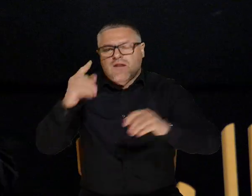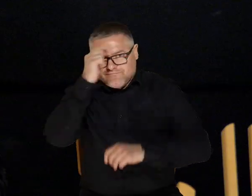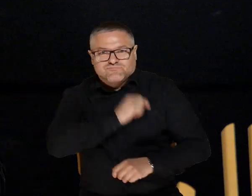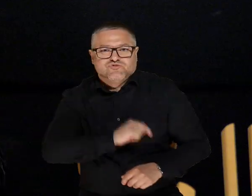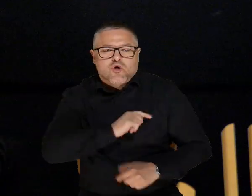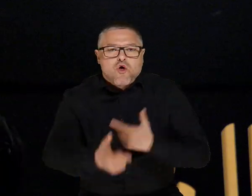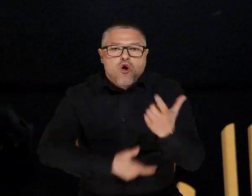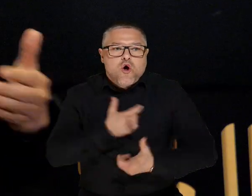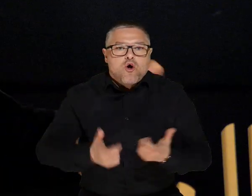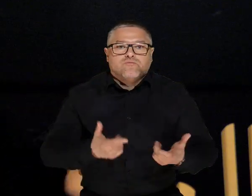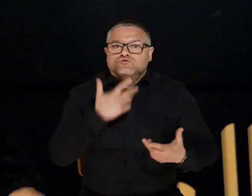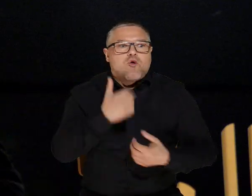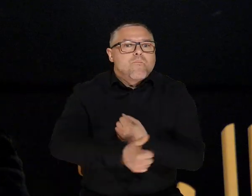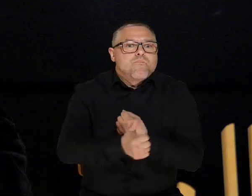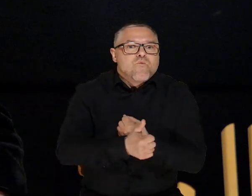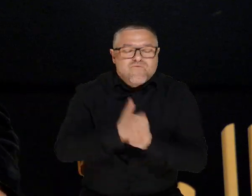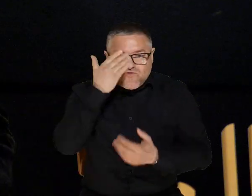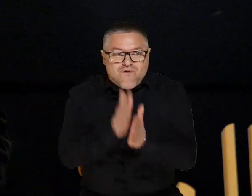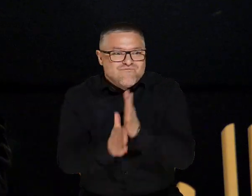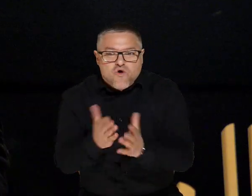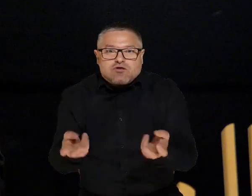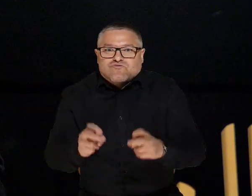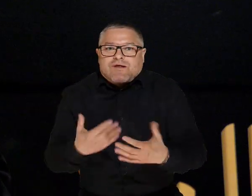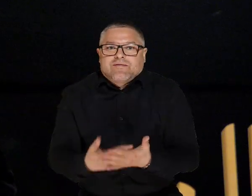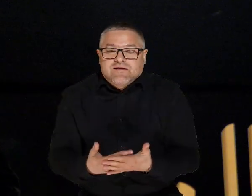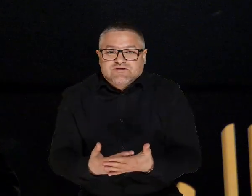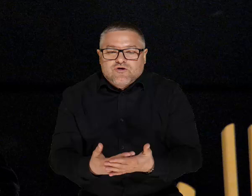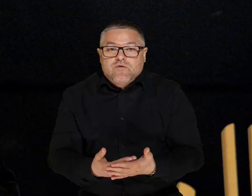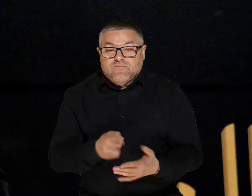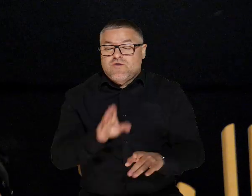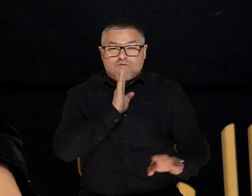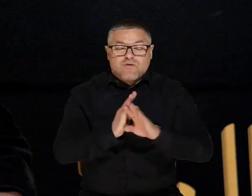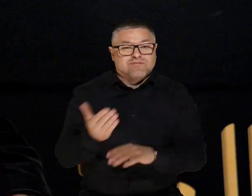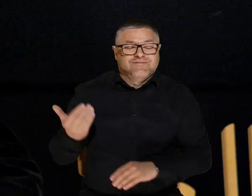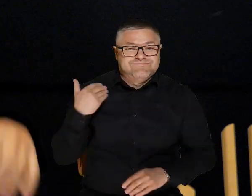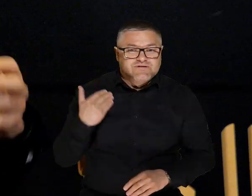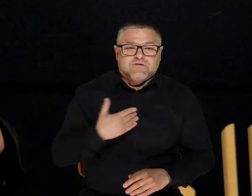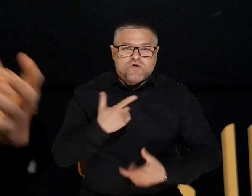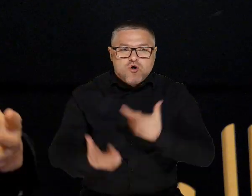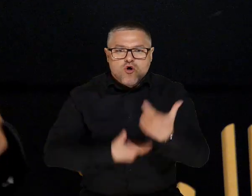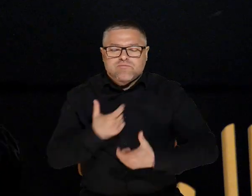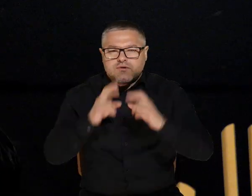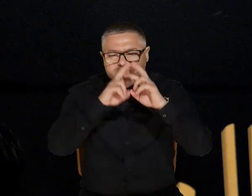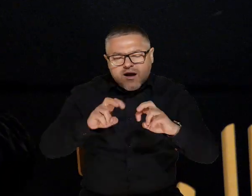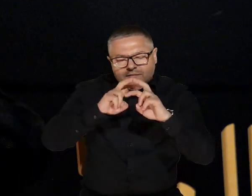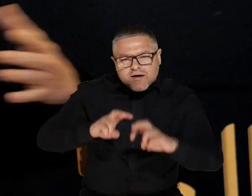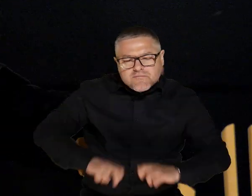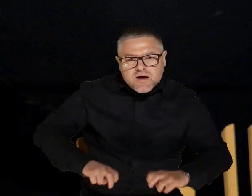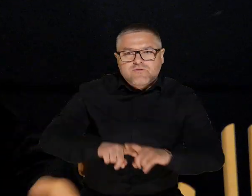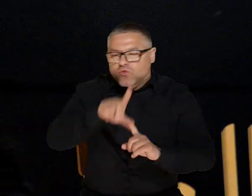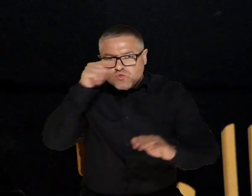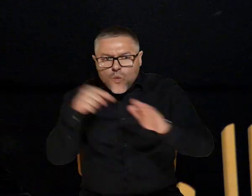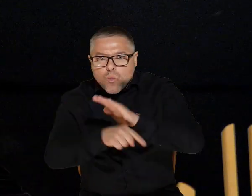bada następstwa psychologiczne wojny. No i tak trochę było też wtedy. To znaczy, zaczęliśmy bardzo intensywnie badać